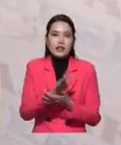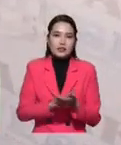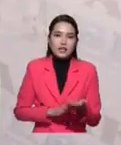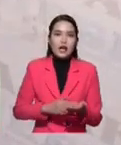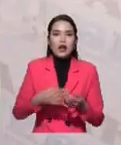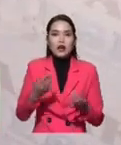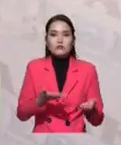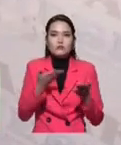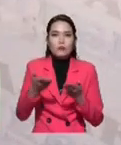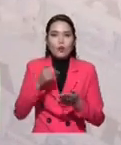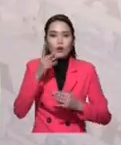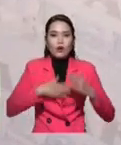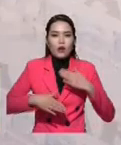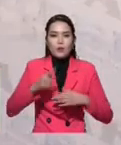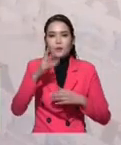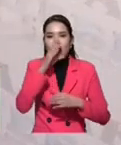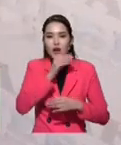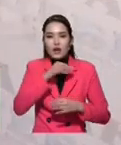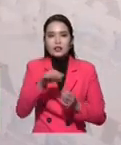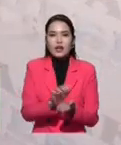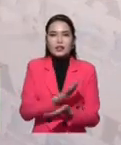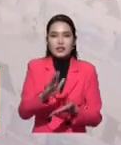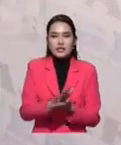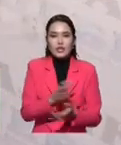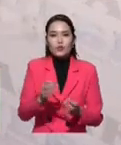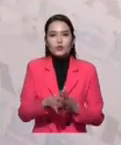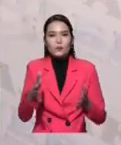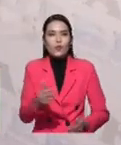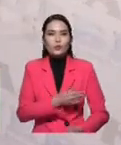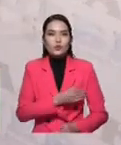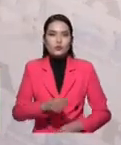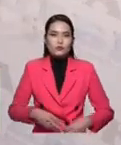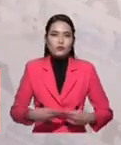интервью продолжат радовать читателей, и издание отметит еще не один юбилей.